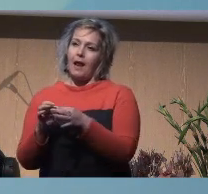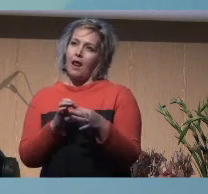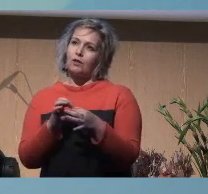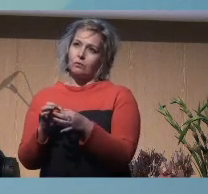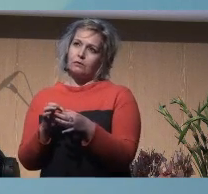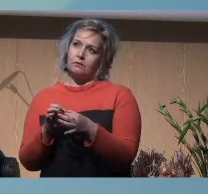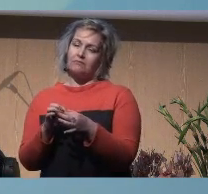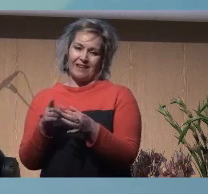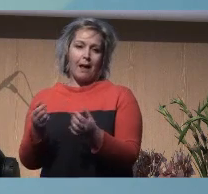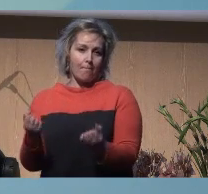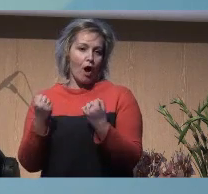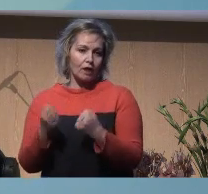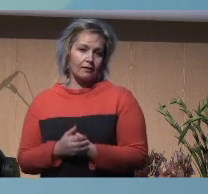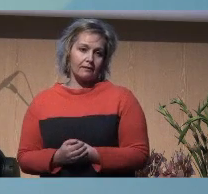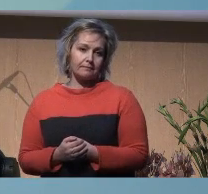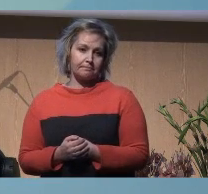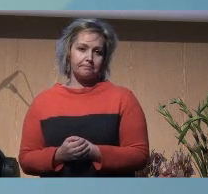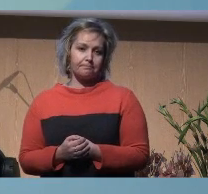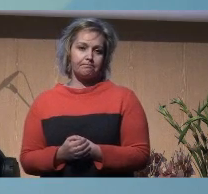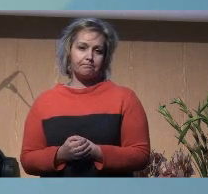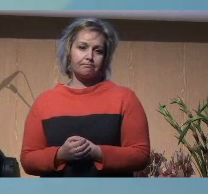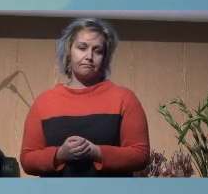Relasjoner er makt.